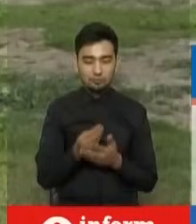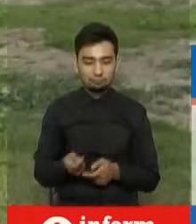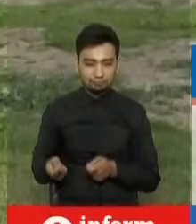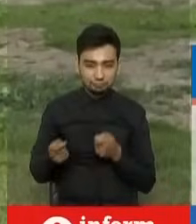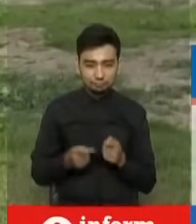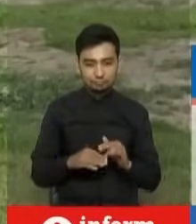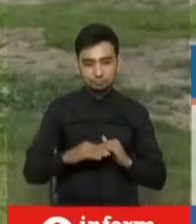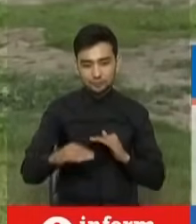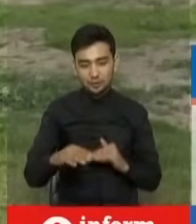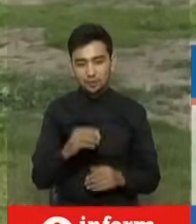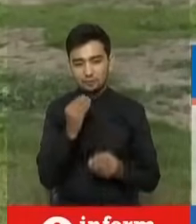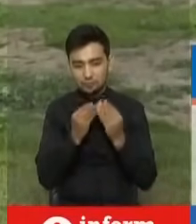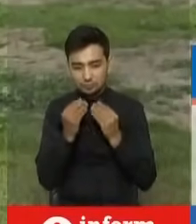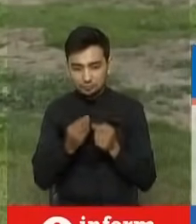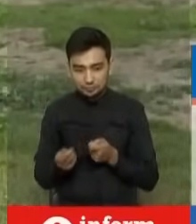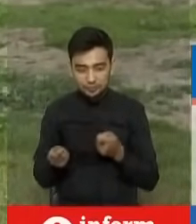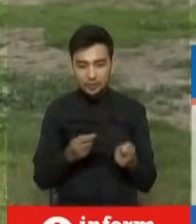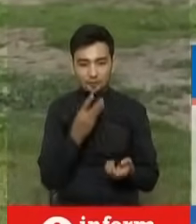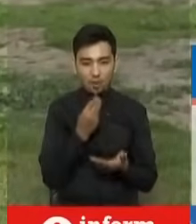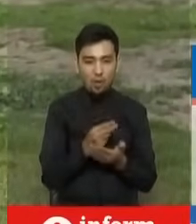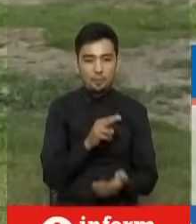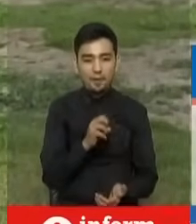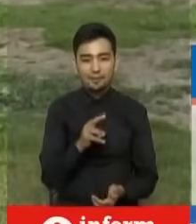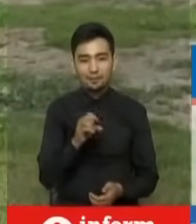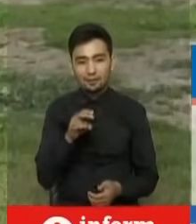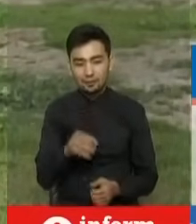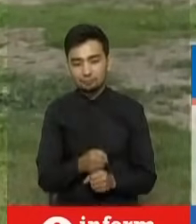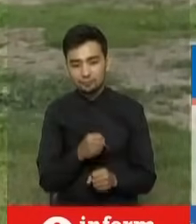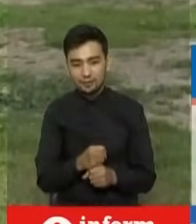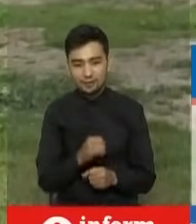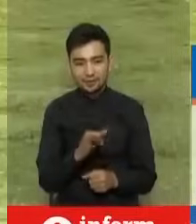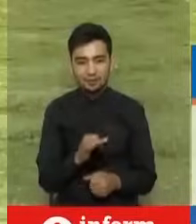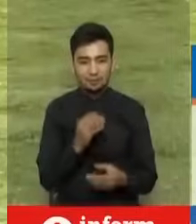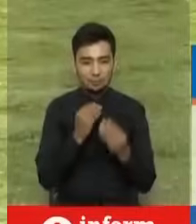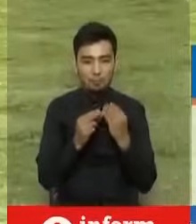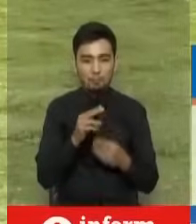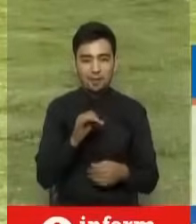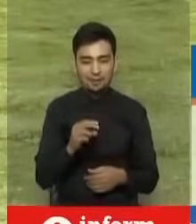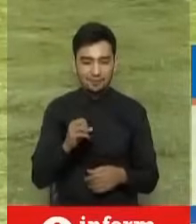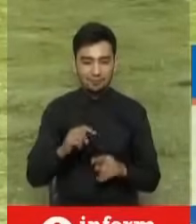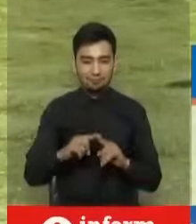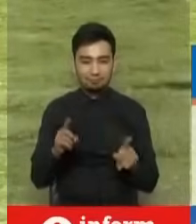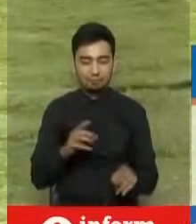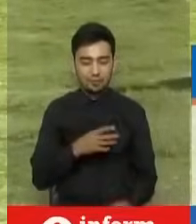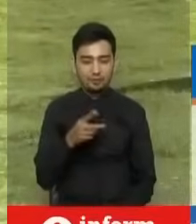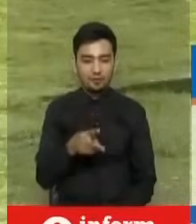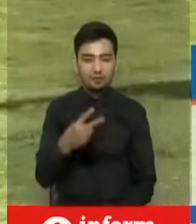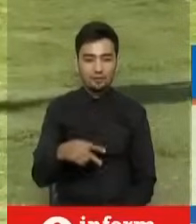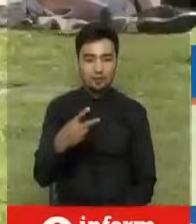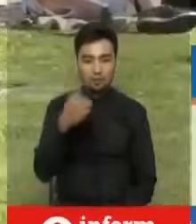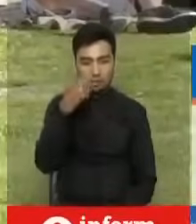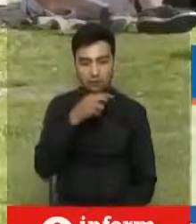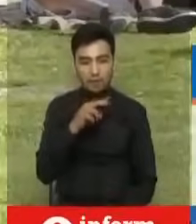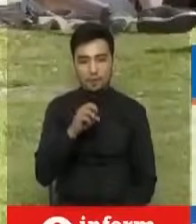принести с собой еду, устроить свой собственный пикник. В этом заключается вся изюминка нашего пикника. С 2022 года «Пикник by